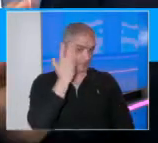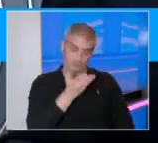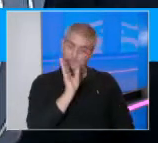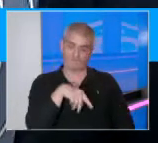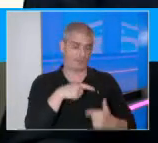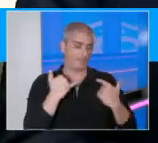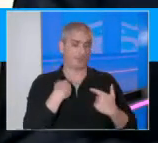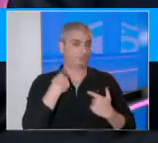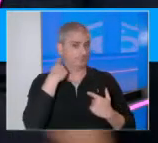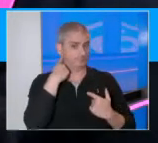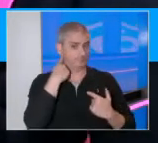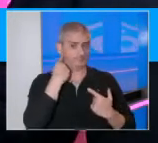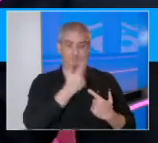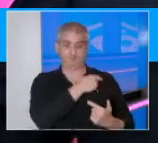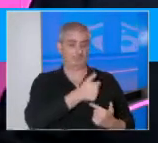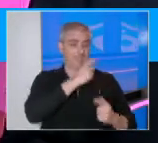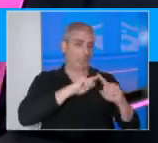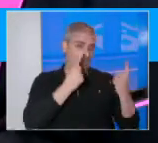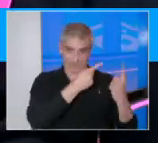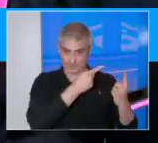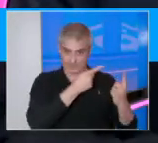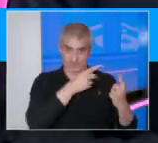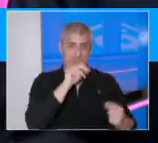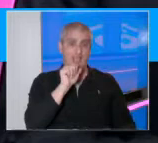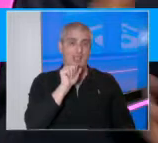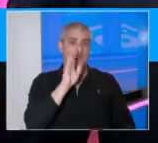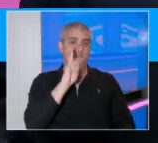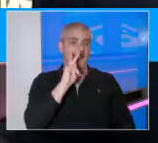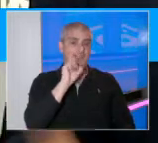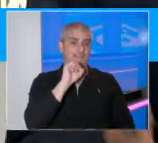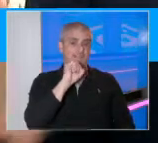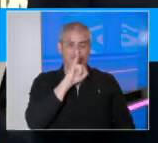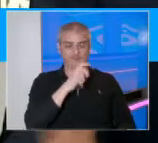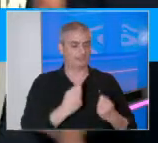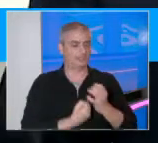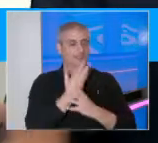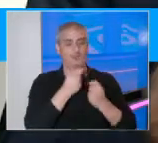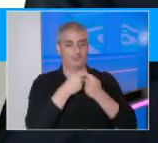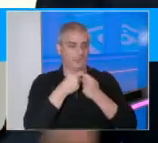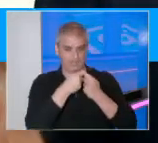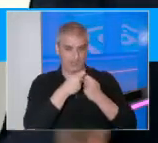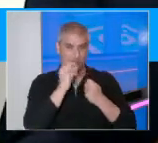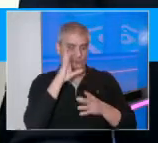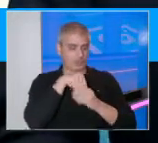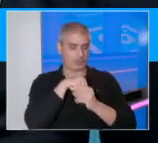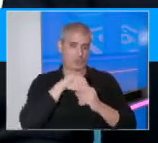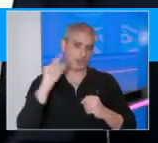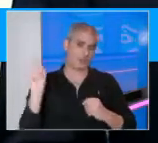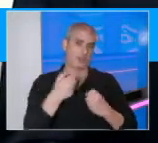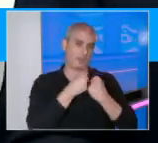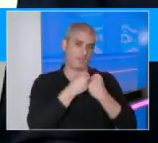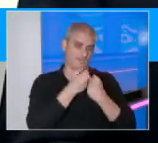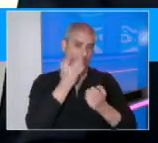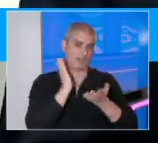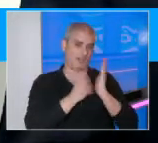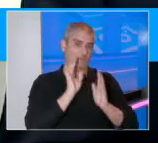וגם היום התבשרנו משרה אחרת, אורלי לוי אבקסיס, על איזה הקמה של ארגון גג שיכלול את כל המאבק הזה